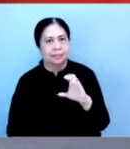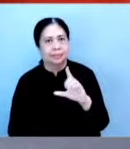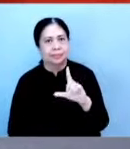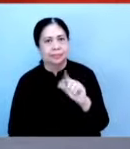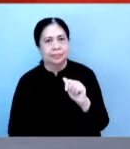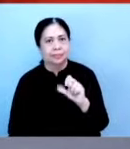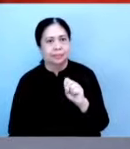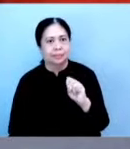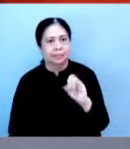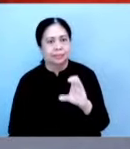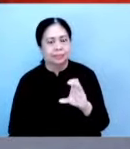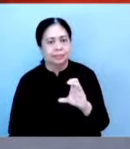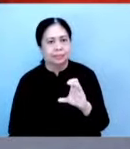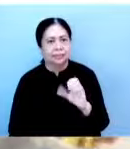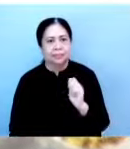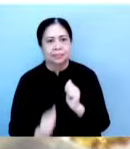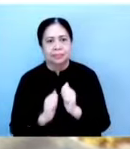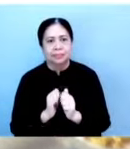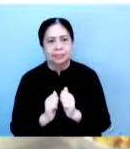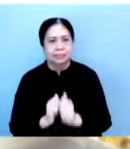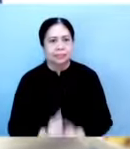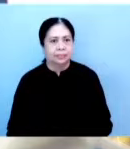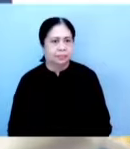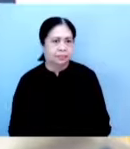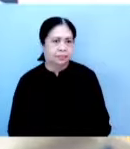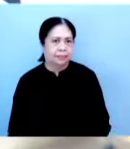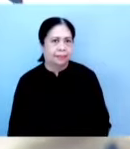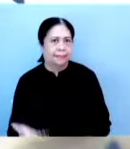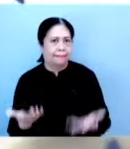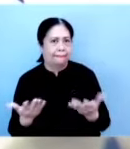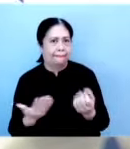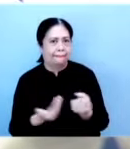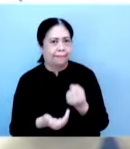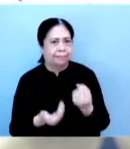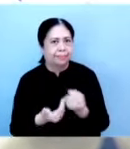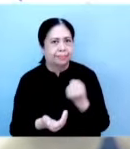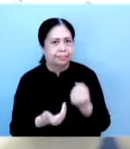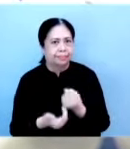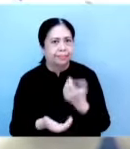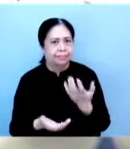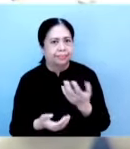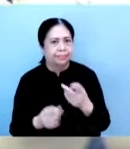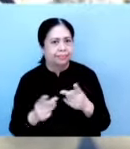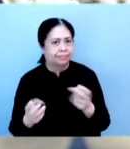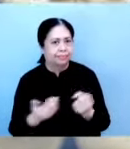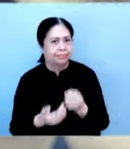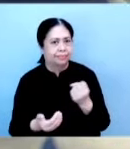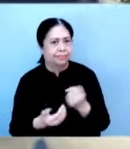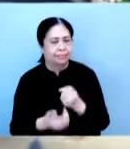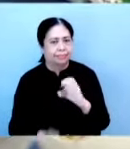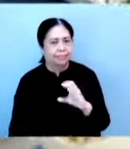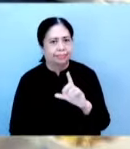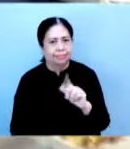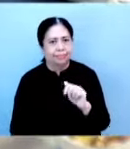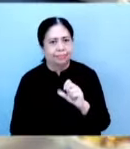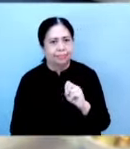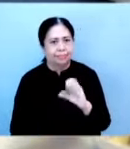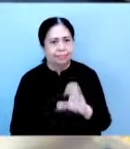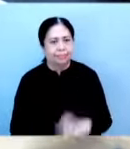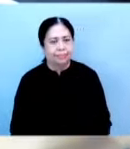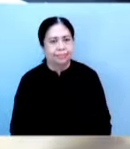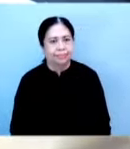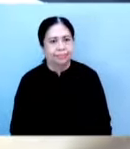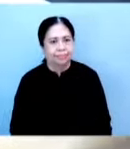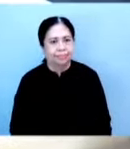ito po yung mga to be simply na simple lang yung classic lang parang mga kahoy or mga